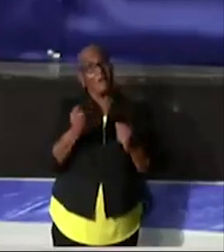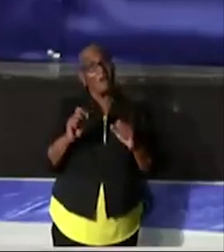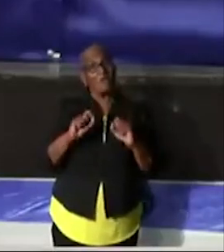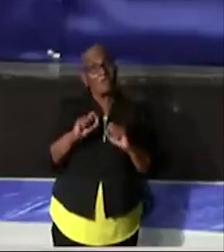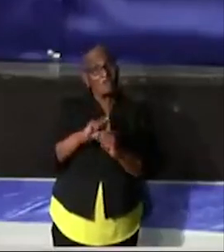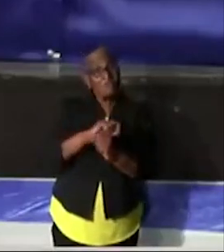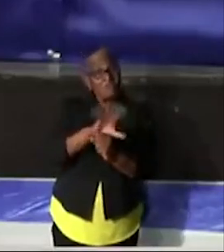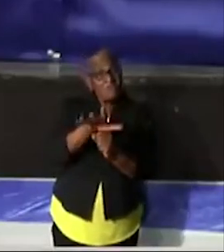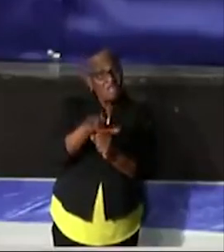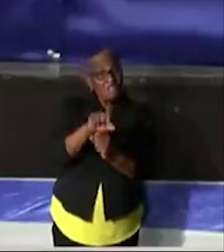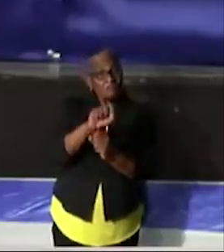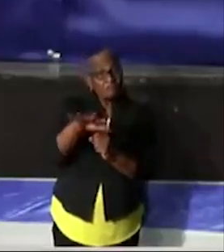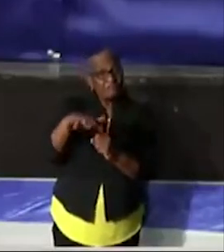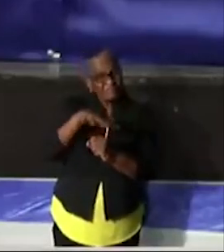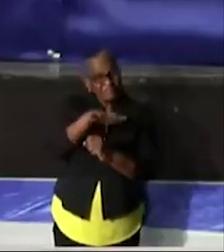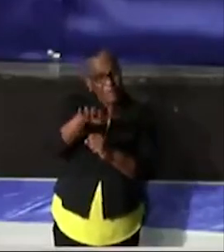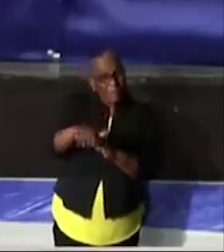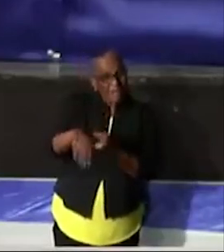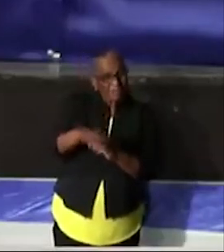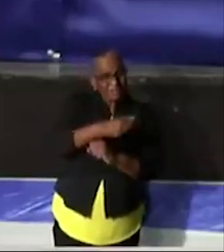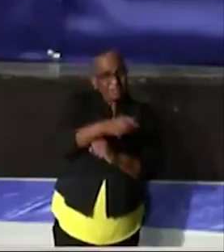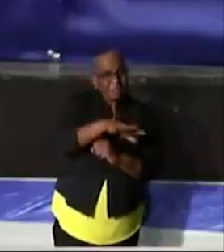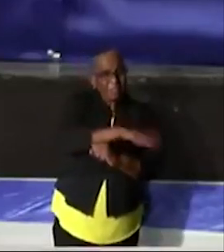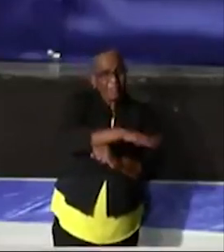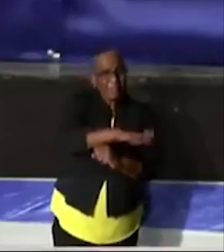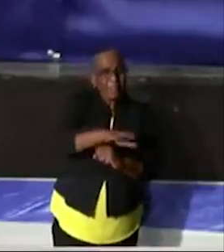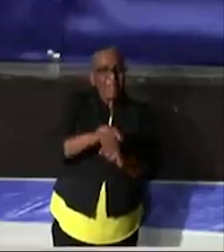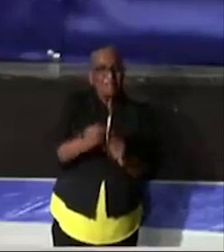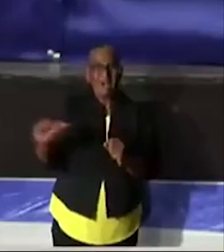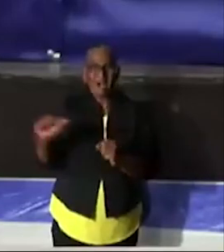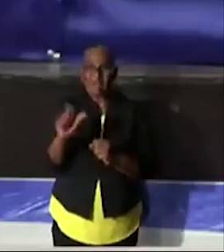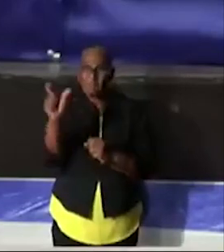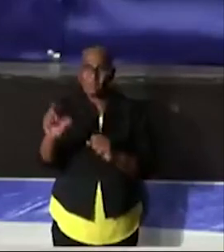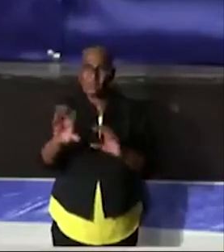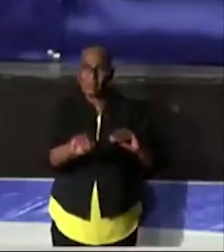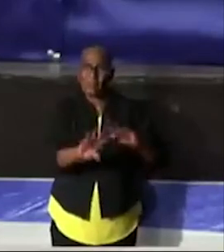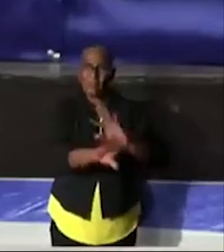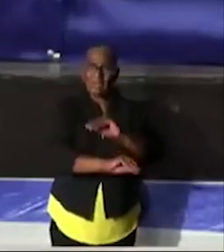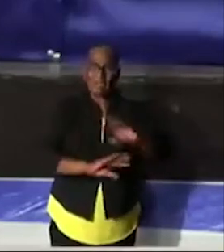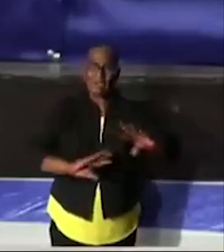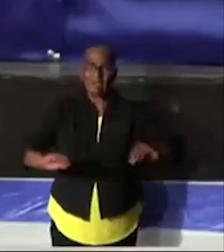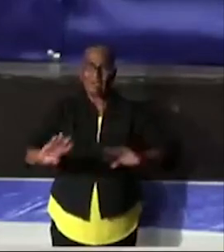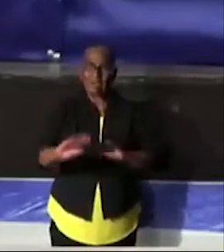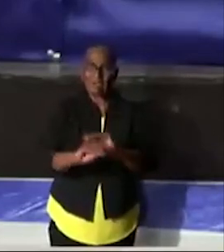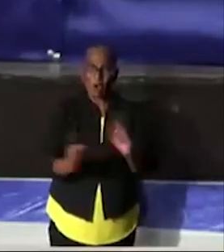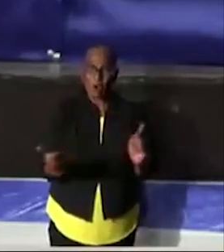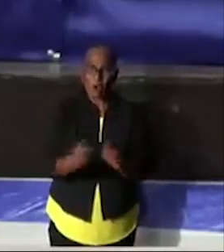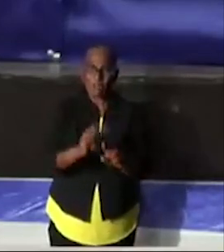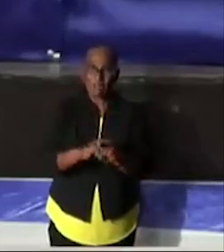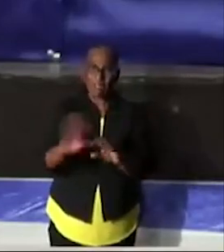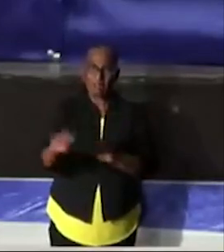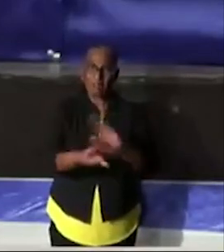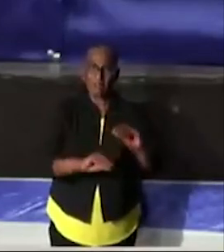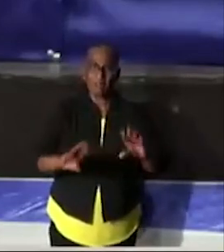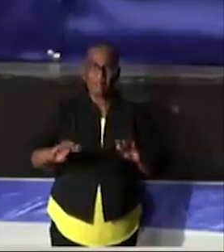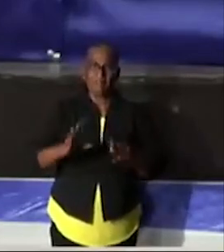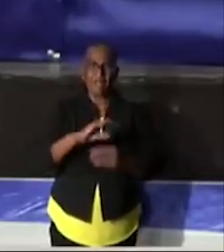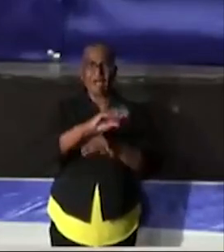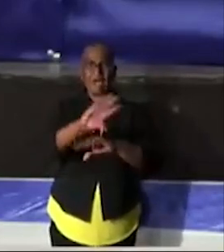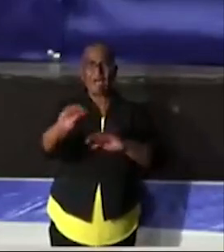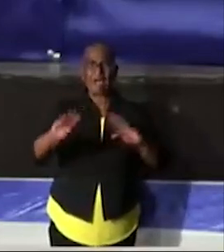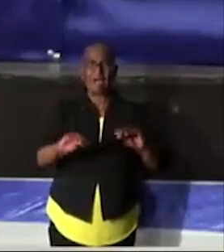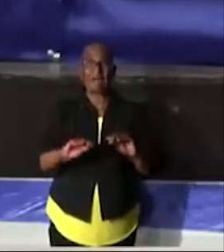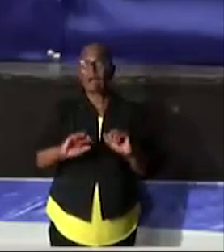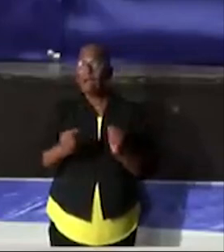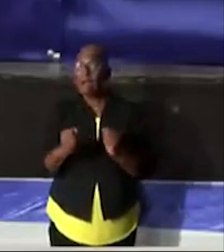nog aanwezig is op de knopjes en iemand maakt daar gebruik van in korte tijd, dat er mogelijk ook besmetting kan